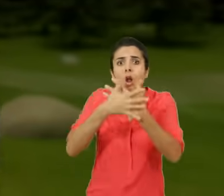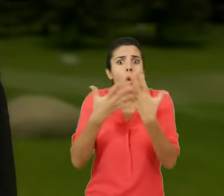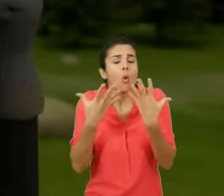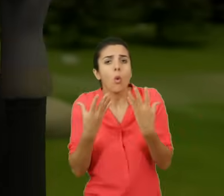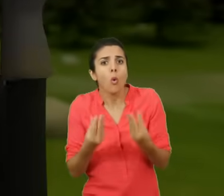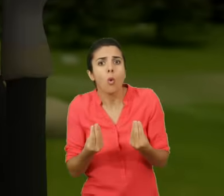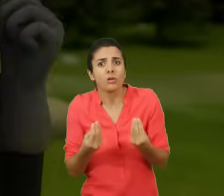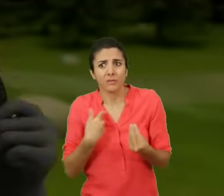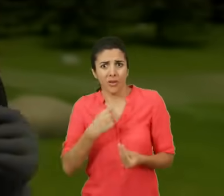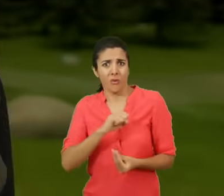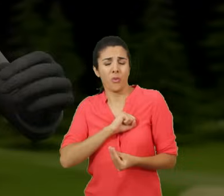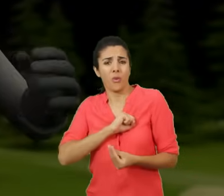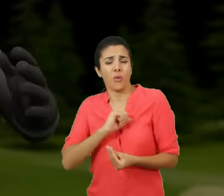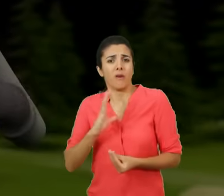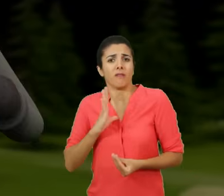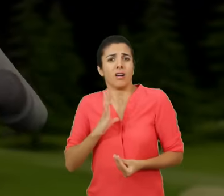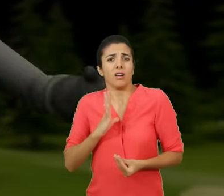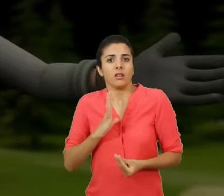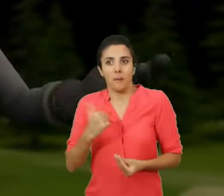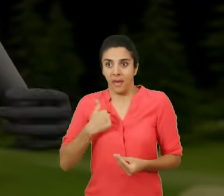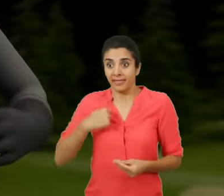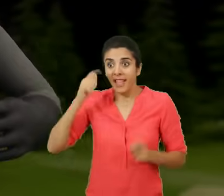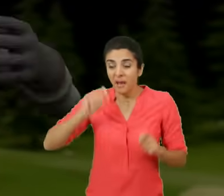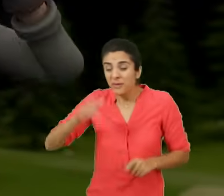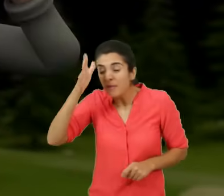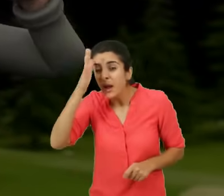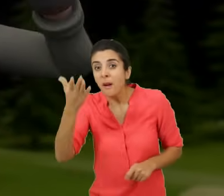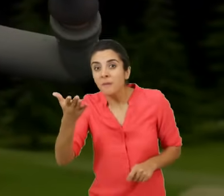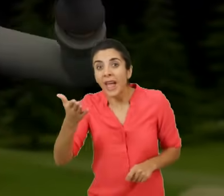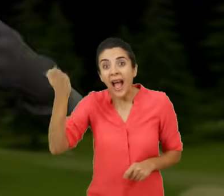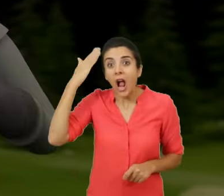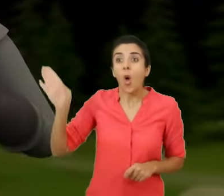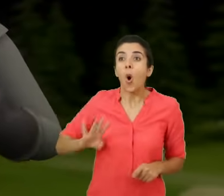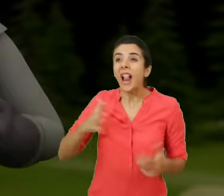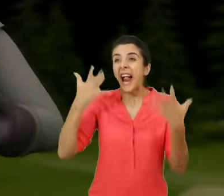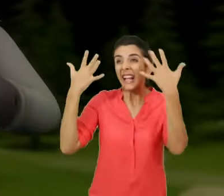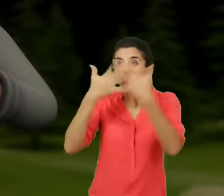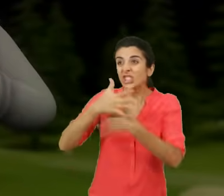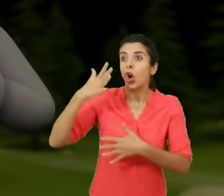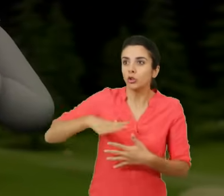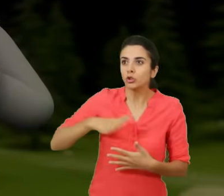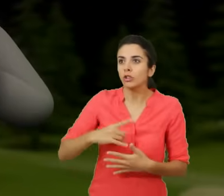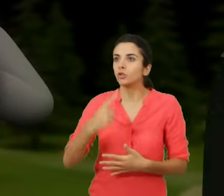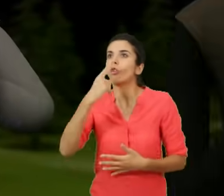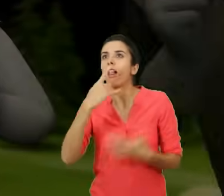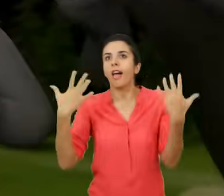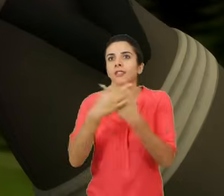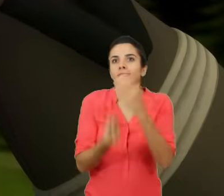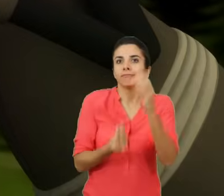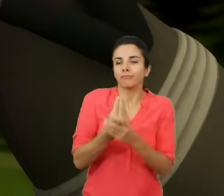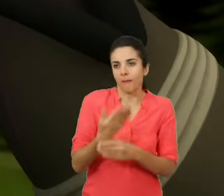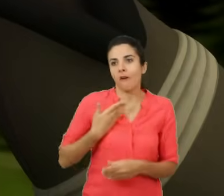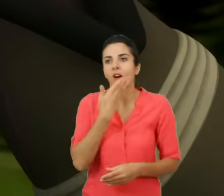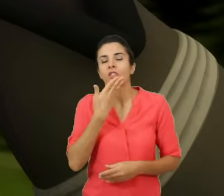huysuz. Korkuyorum. Ben yaptım sersem. Keloğlan gece olmasını diledi. Bu da bizim işimize